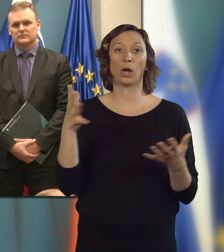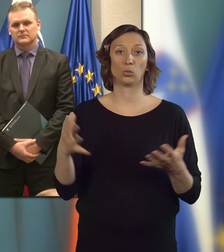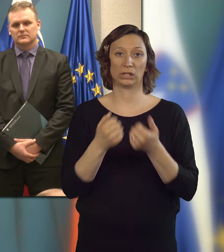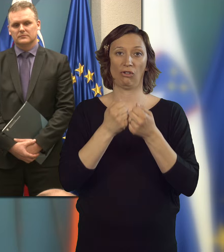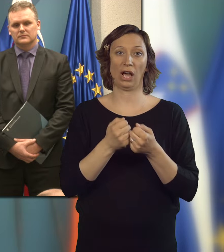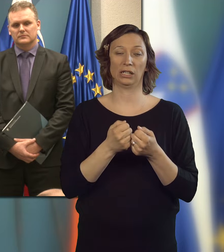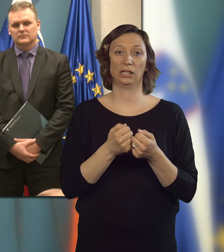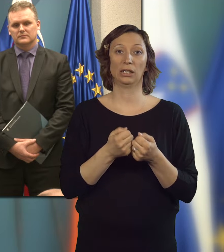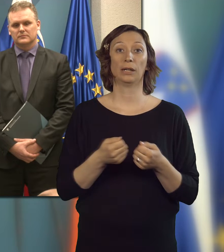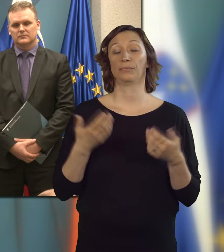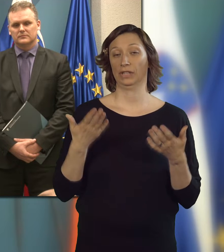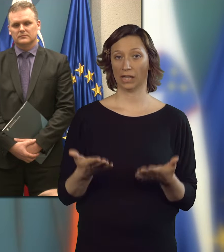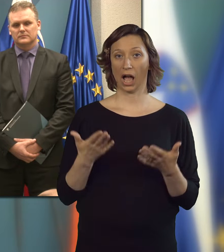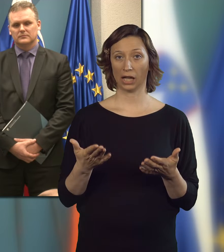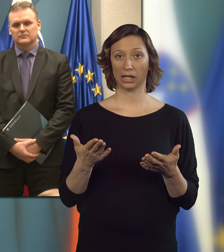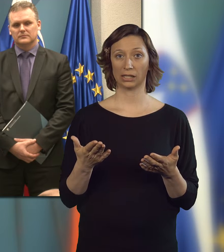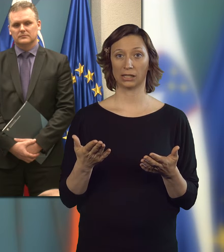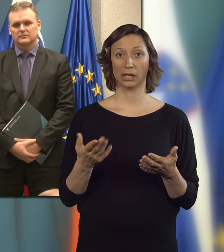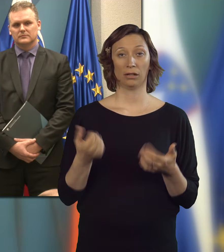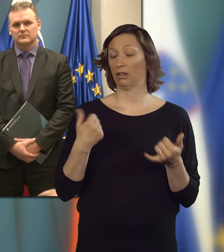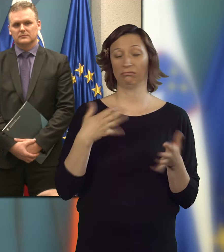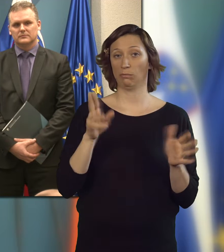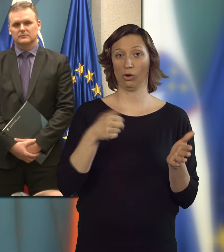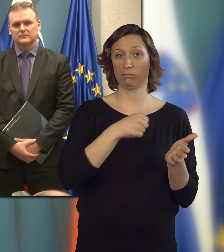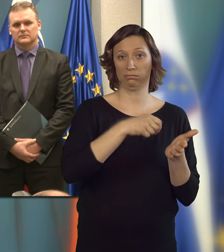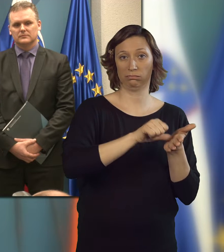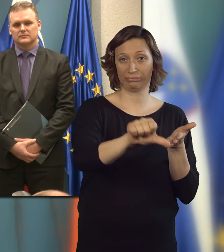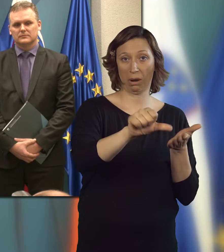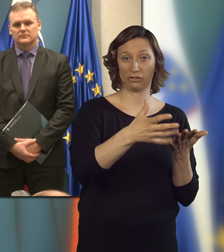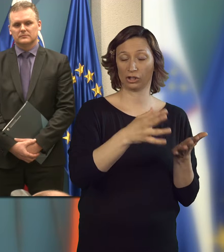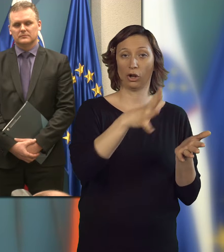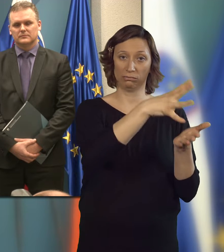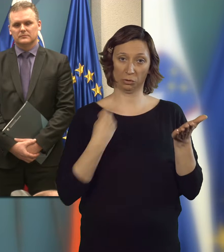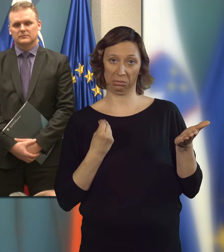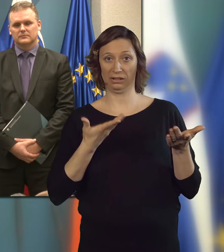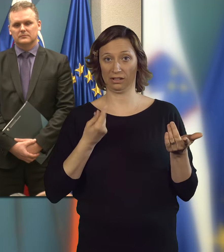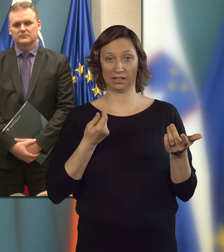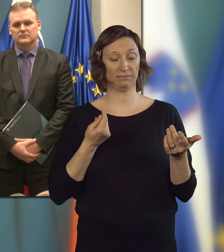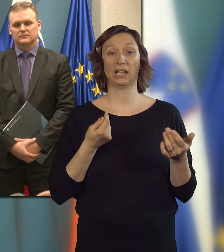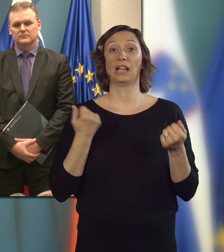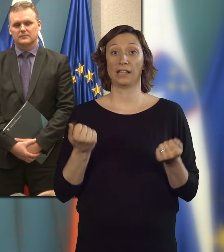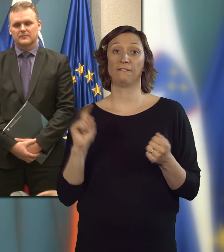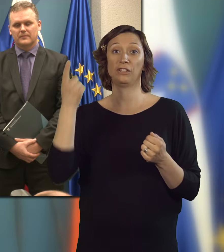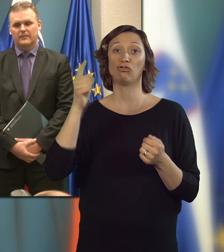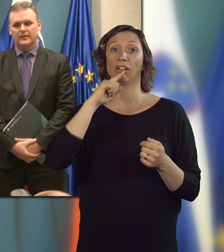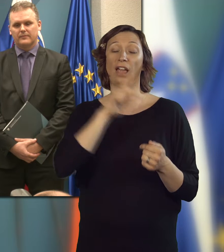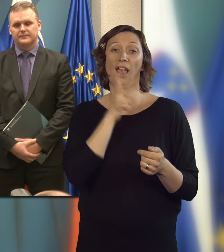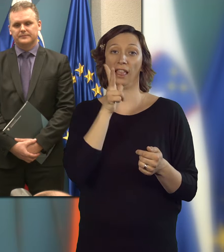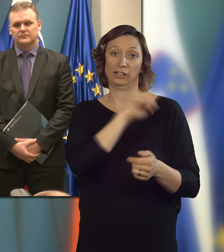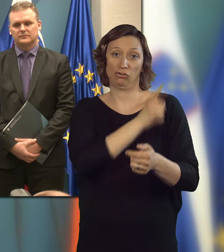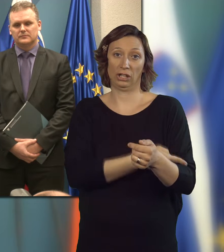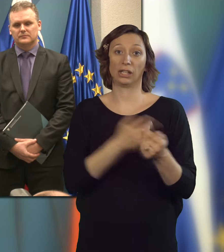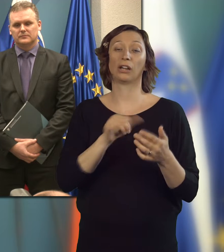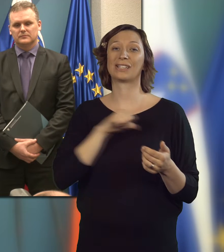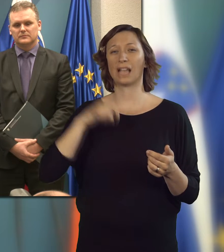se ustvari. Danes je neodplačna. Se pravi, višek energije, ki jo